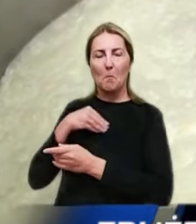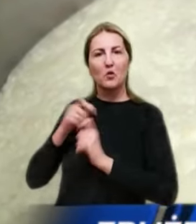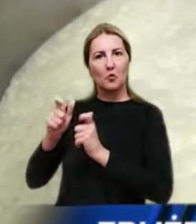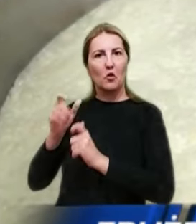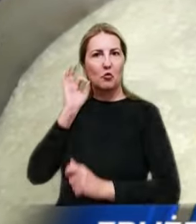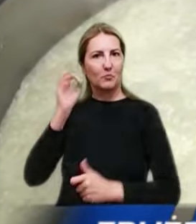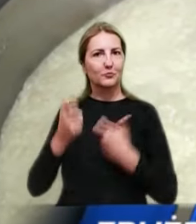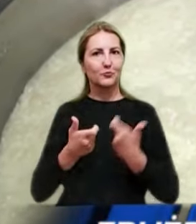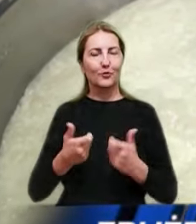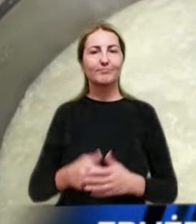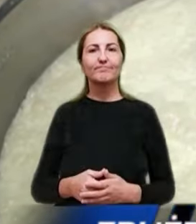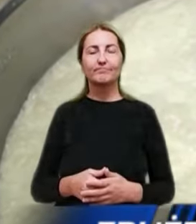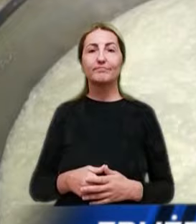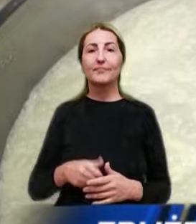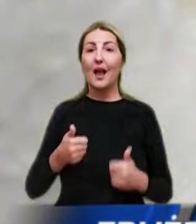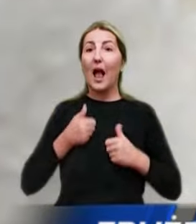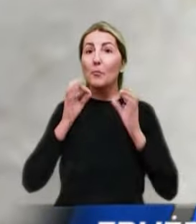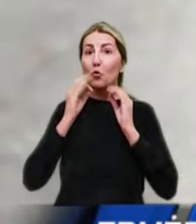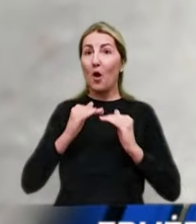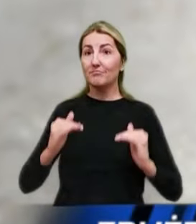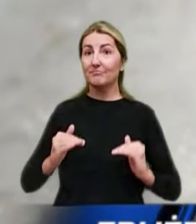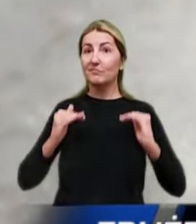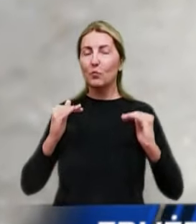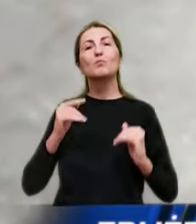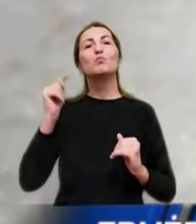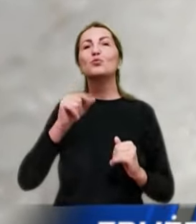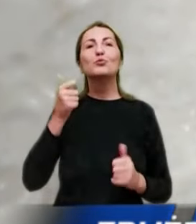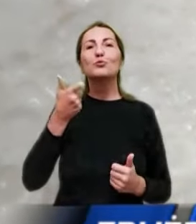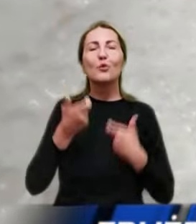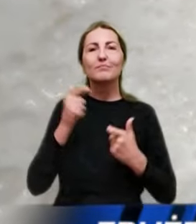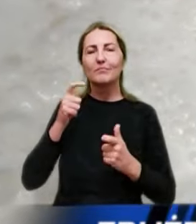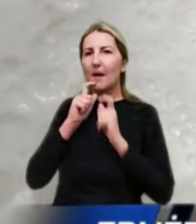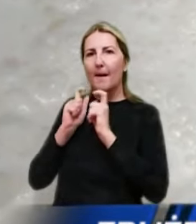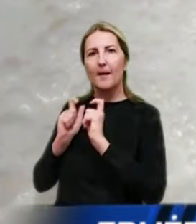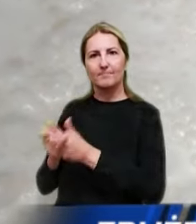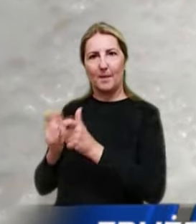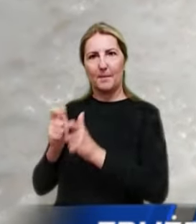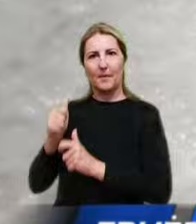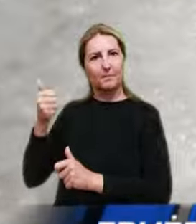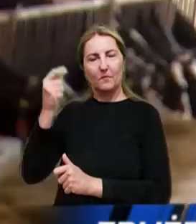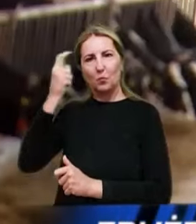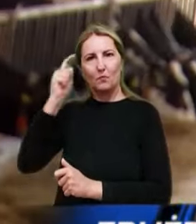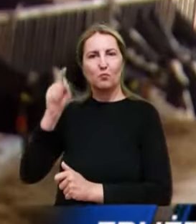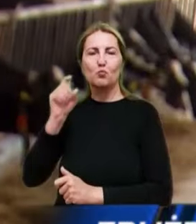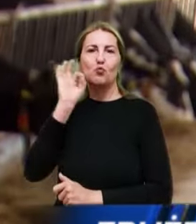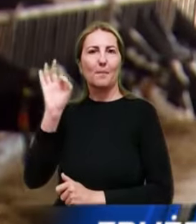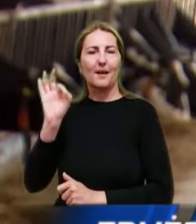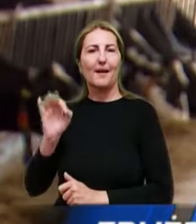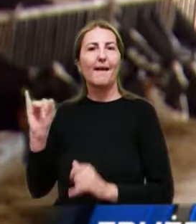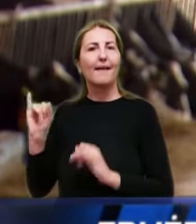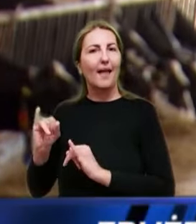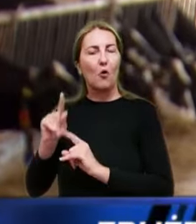duża wydajność, to trzeba zadbać wszystkim o paszę, bo to jest podstawa. Żeby była wydajność, trzeba zadbać o